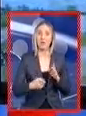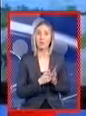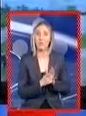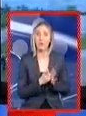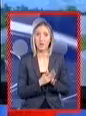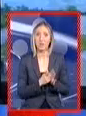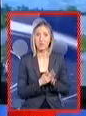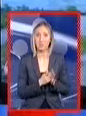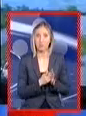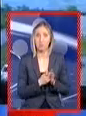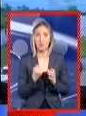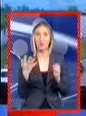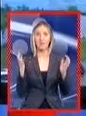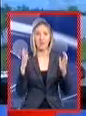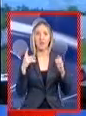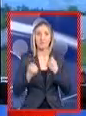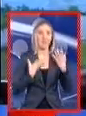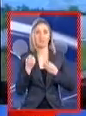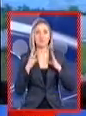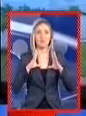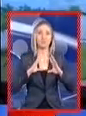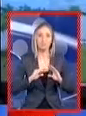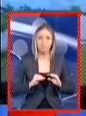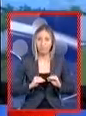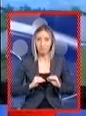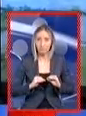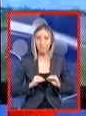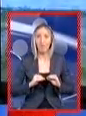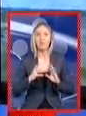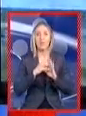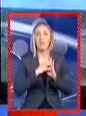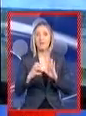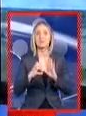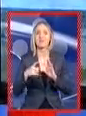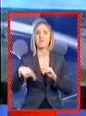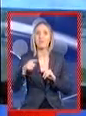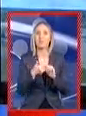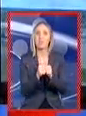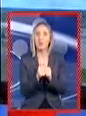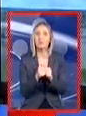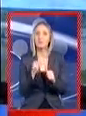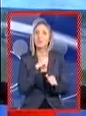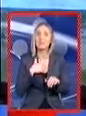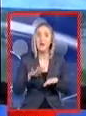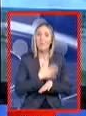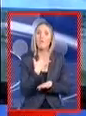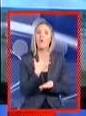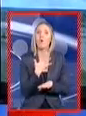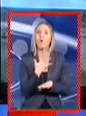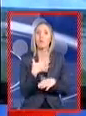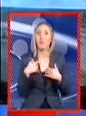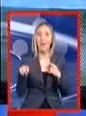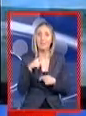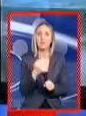kada isplasne taj entuzijazam, da nastavimo kroz apel sportista, kroz samu volju mladih da da